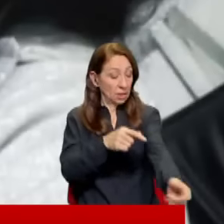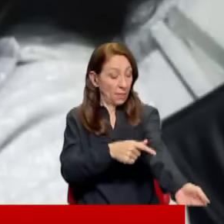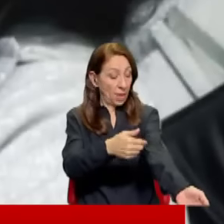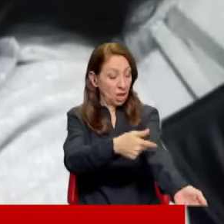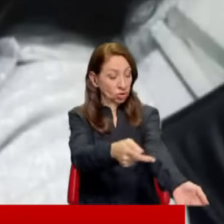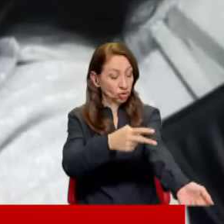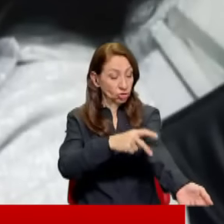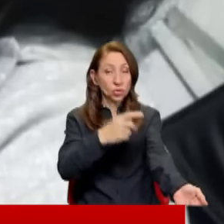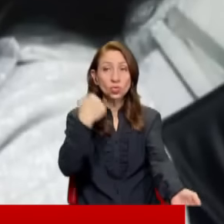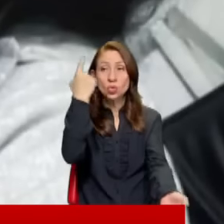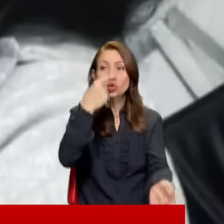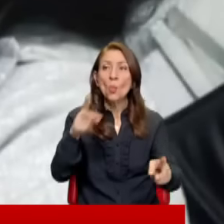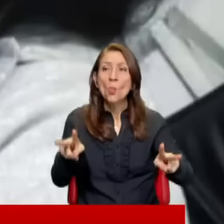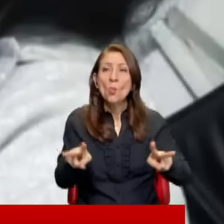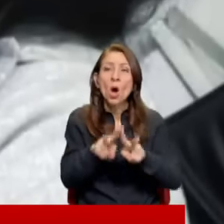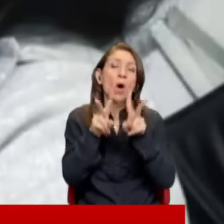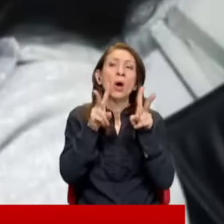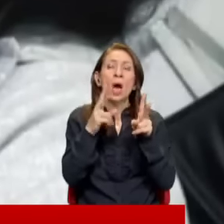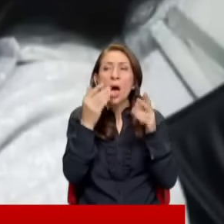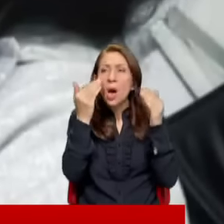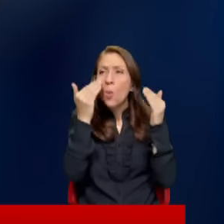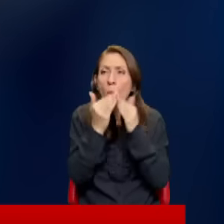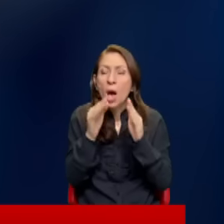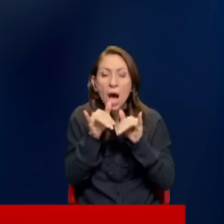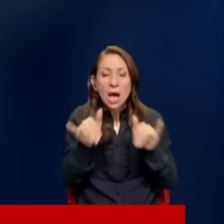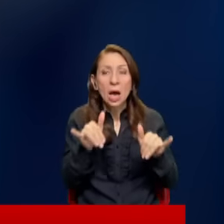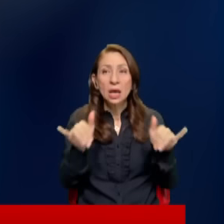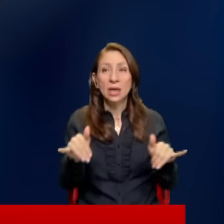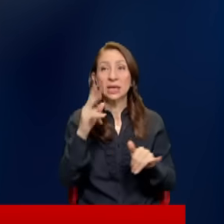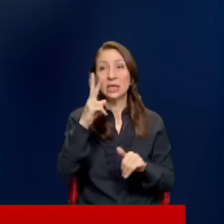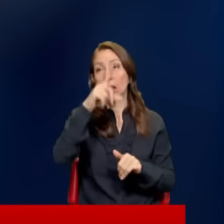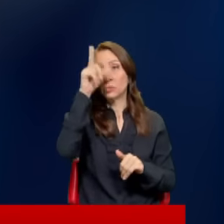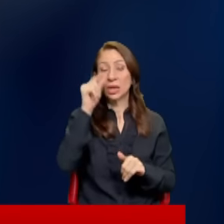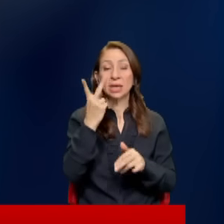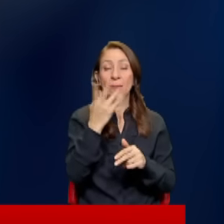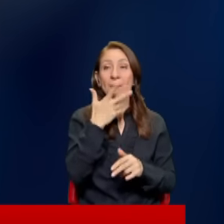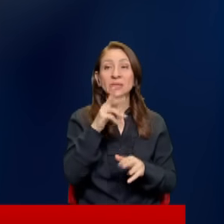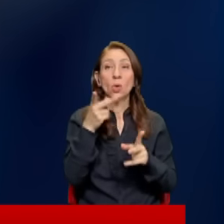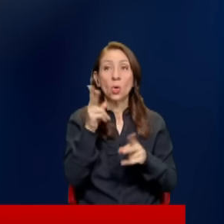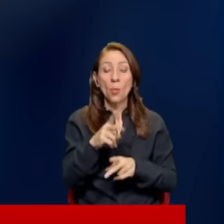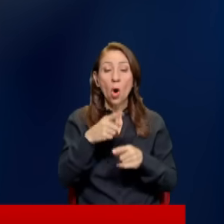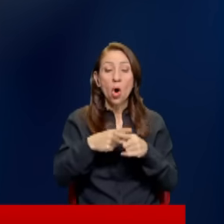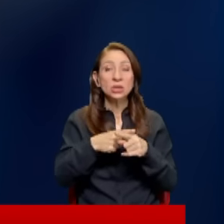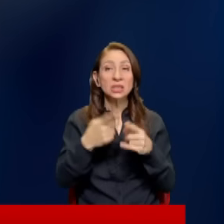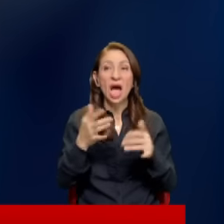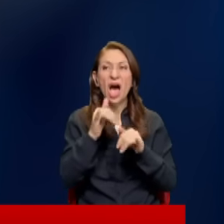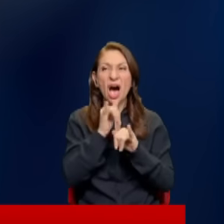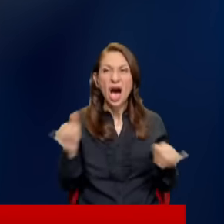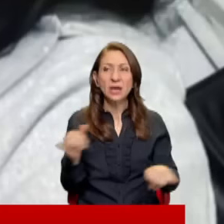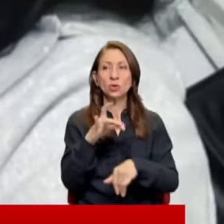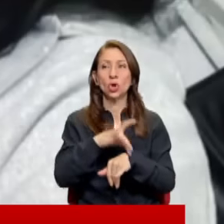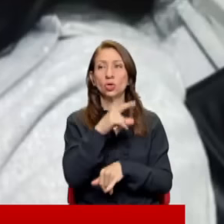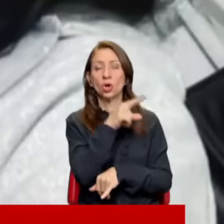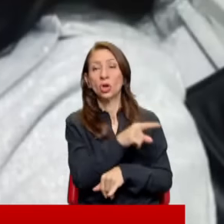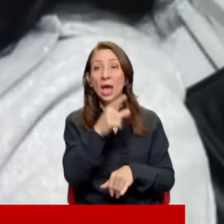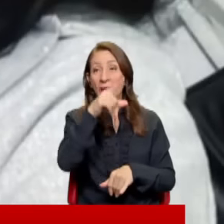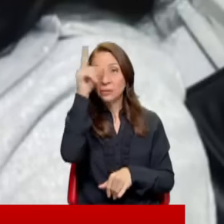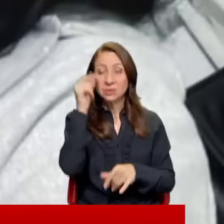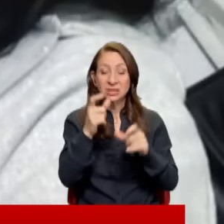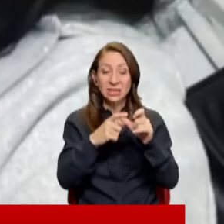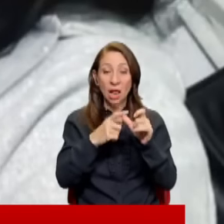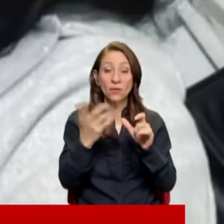açık şekilde yüzü mosm olmuş uşağın birebir örtüşüyor Yani iki olay iki hemşire iki benzer ölüm ortak noktaları aynı doktor hemşire